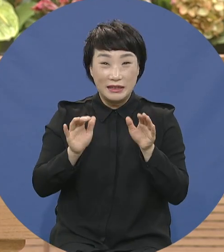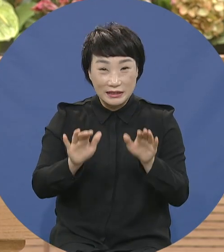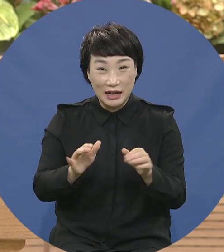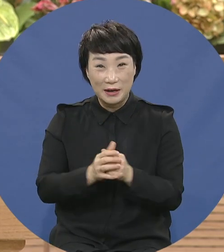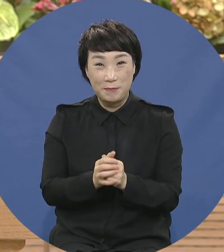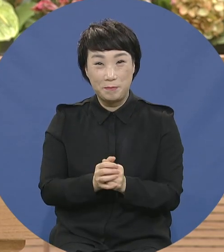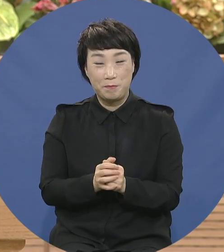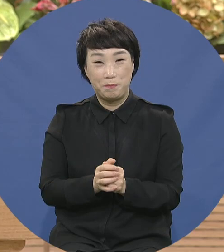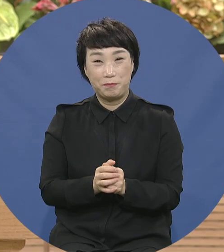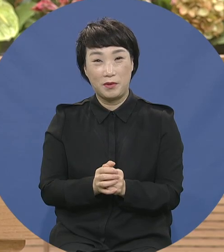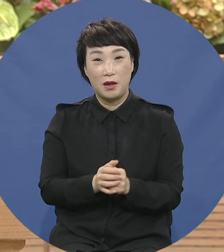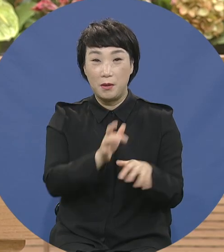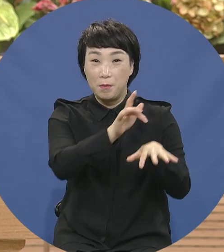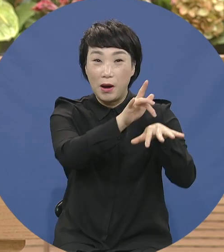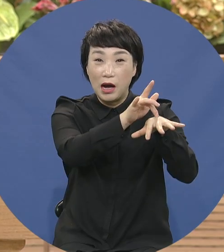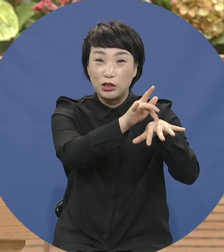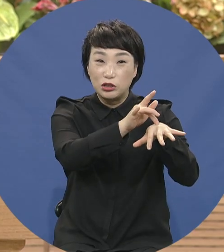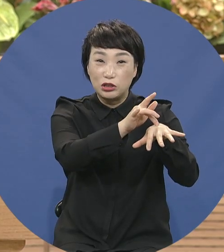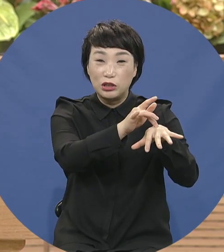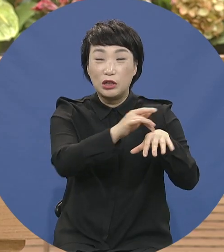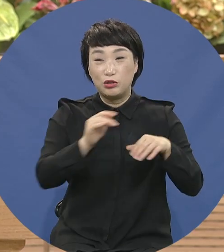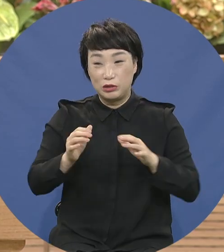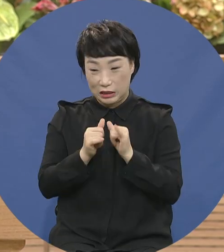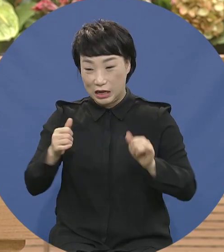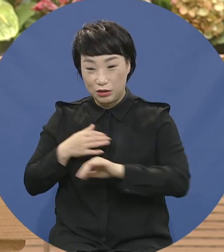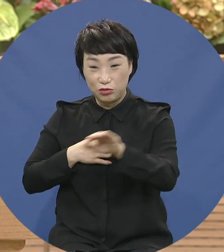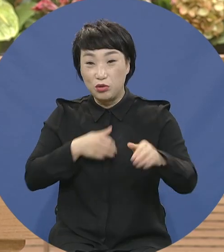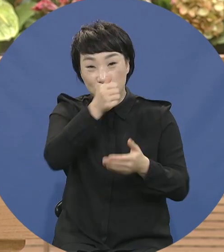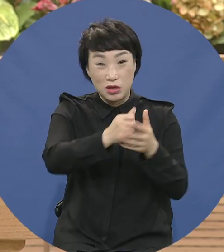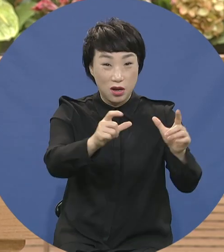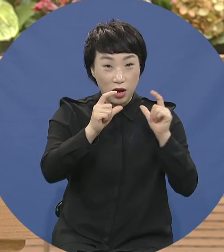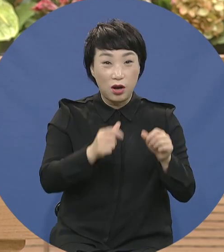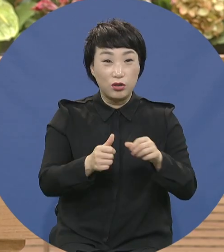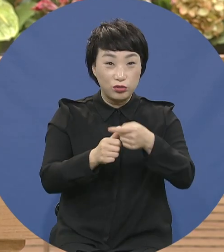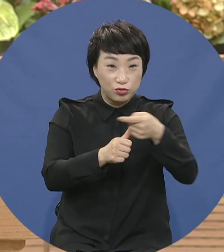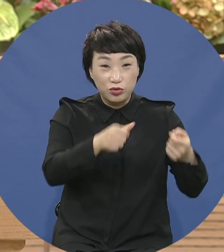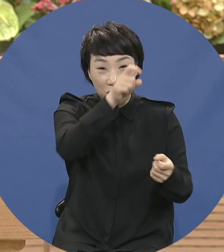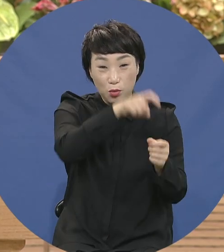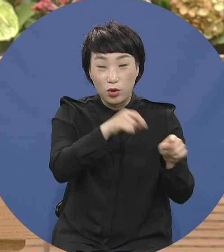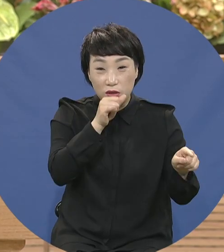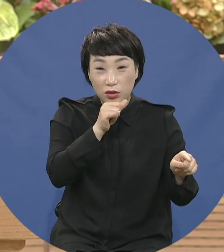그러므로 마귀는 우리를 정죄해서 죽이려